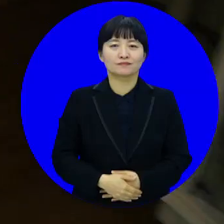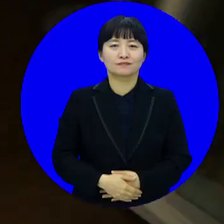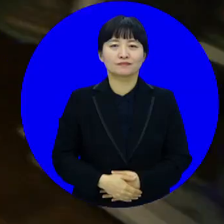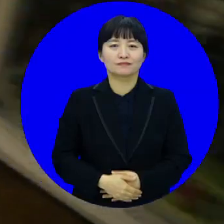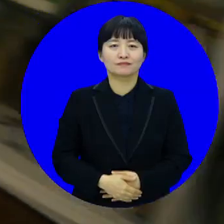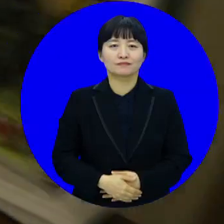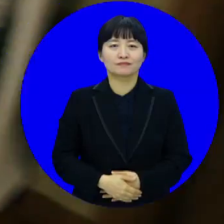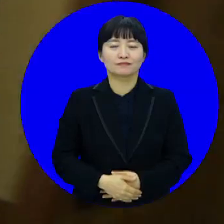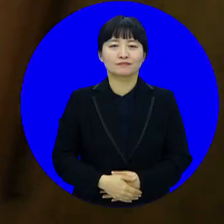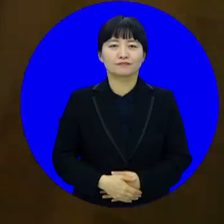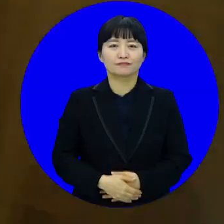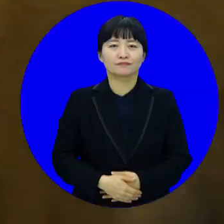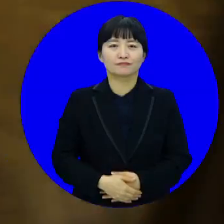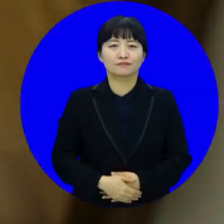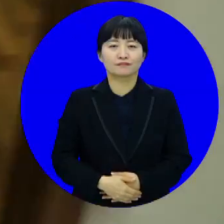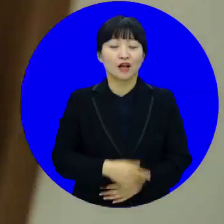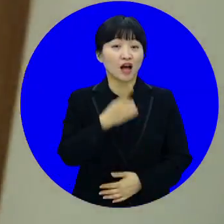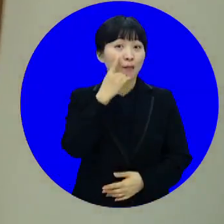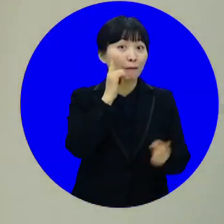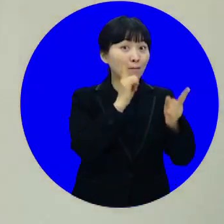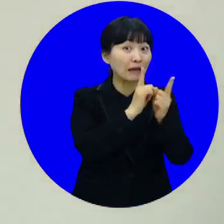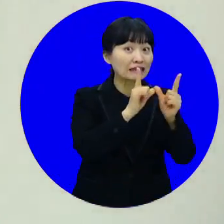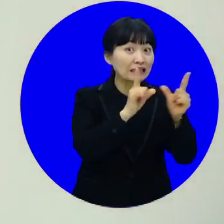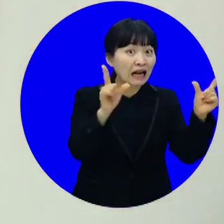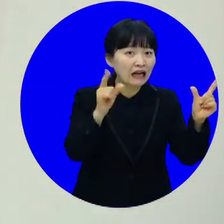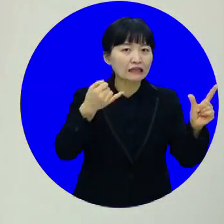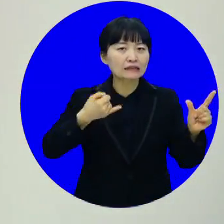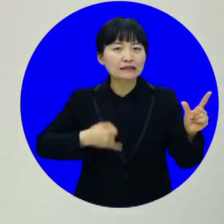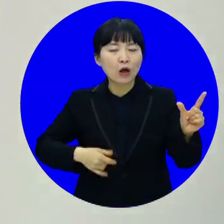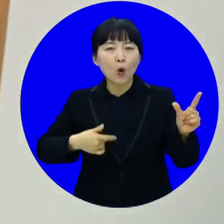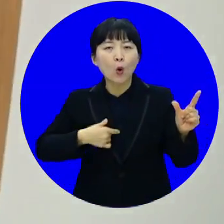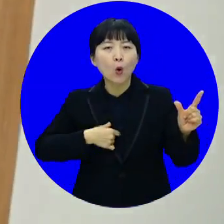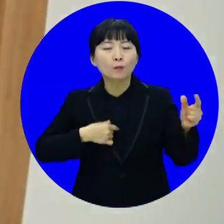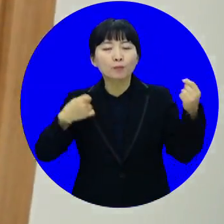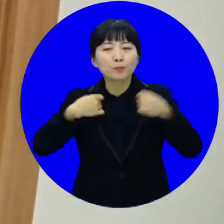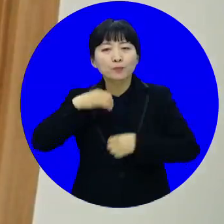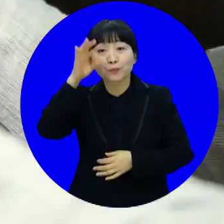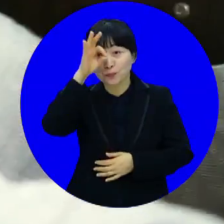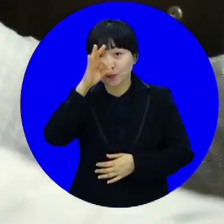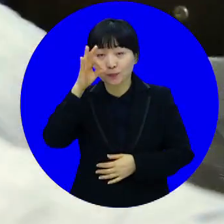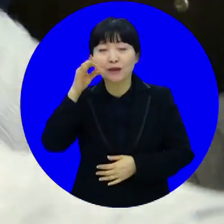터트리면. 면접 교섭 때 미나가 입을 옷을 고르는 호윤 씨.